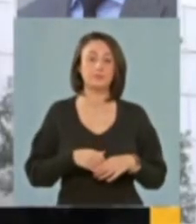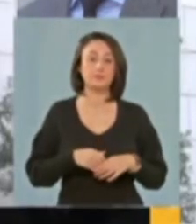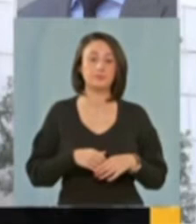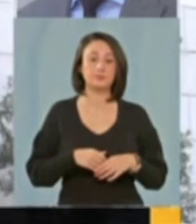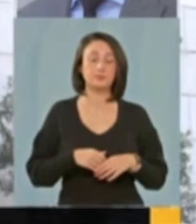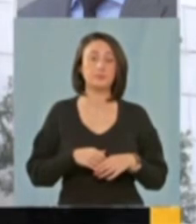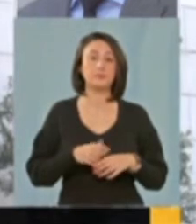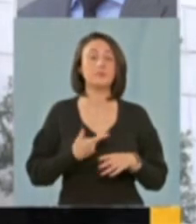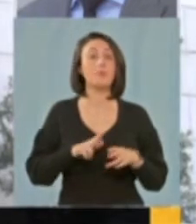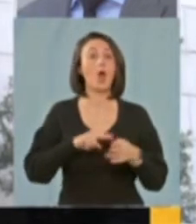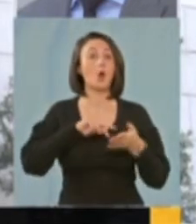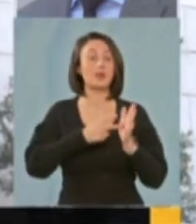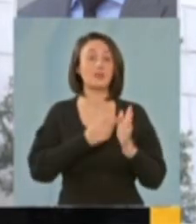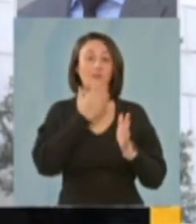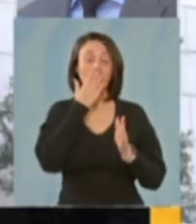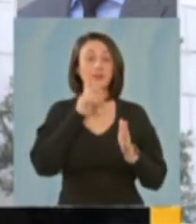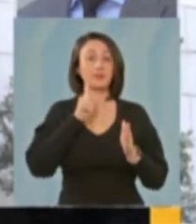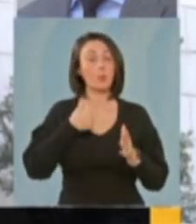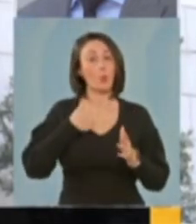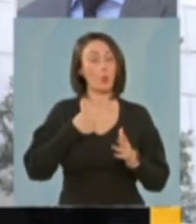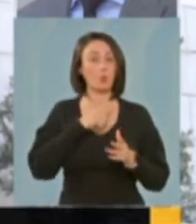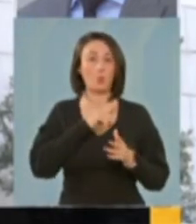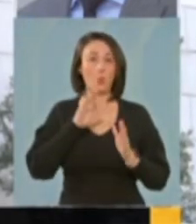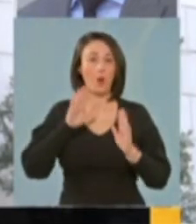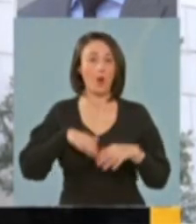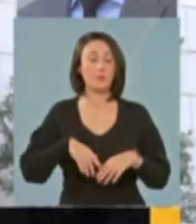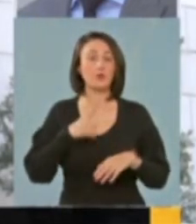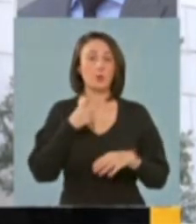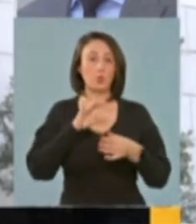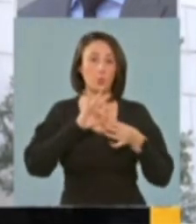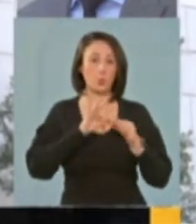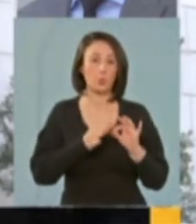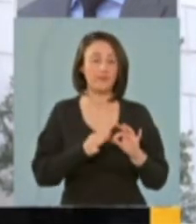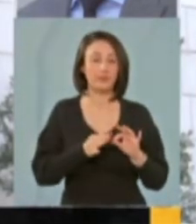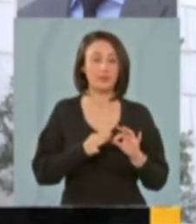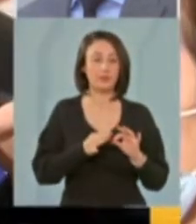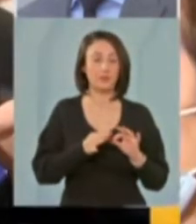mai organizat decât trebuia. Eu n-am, să știți că n-am cuvinte